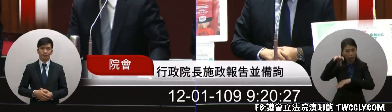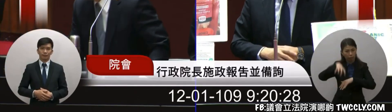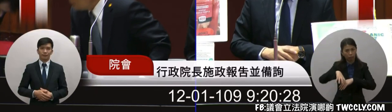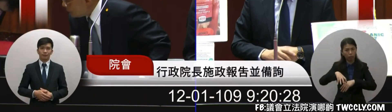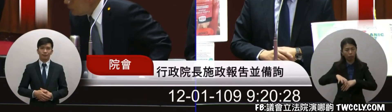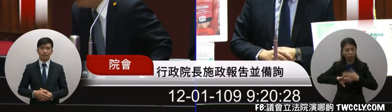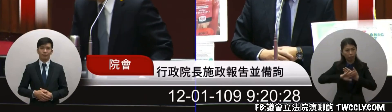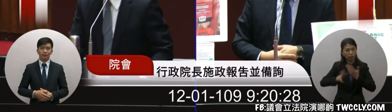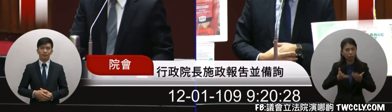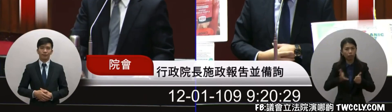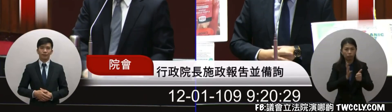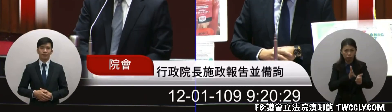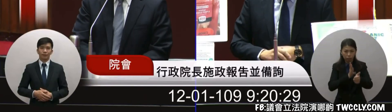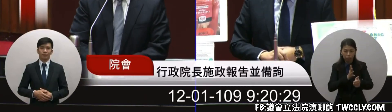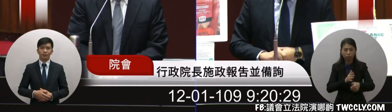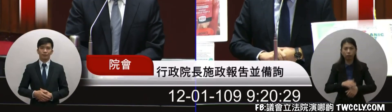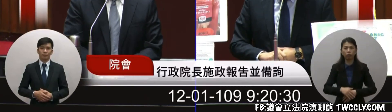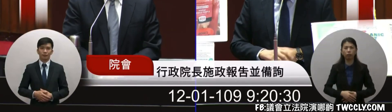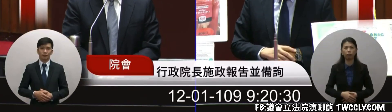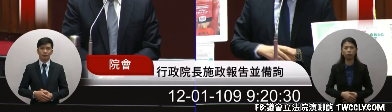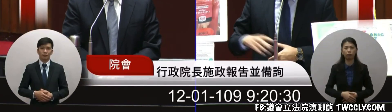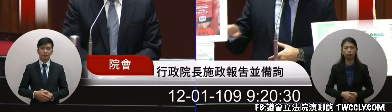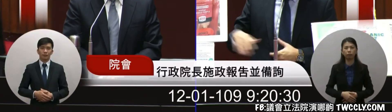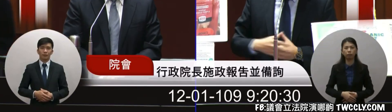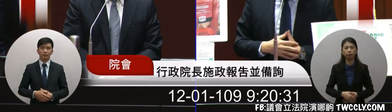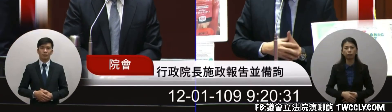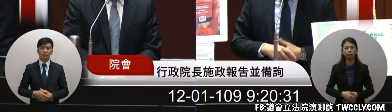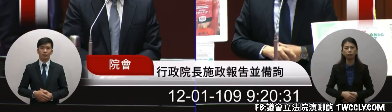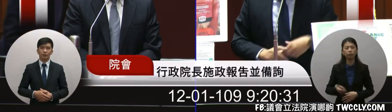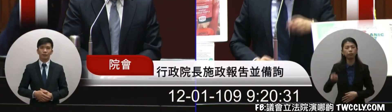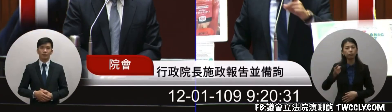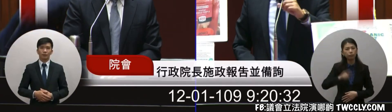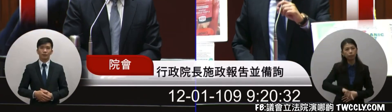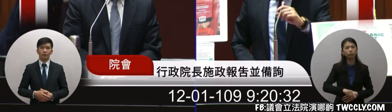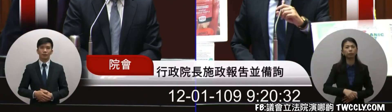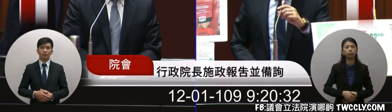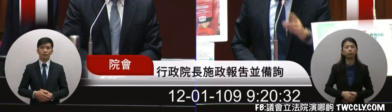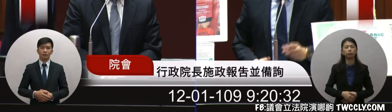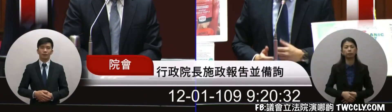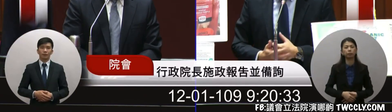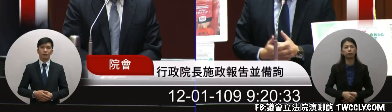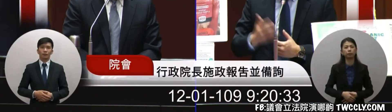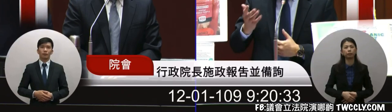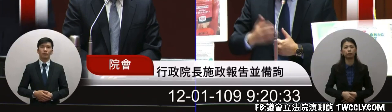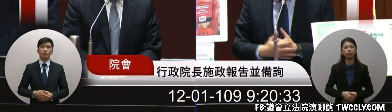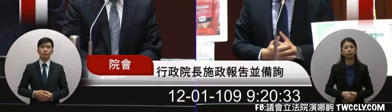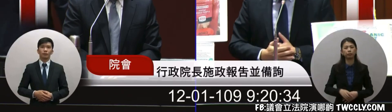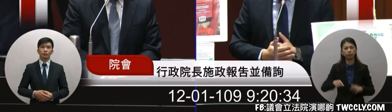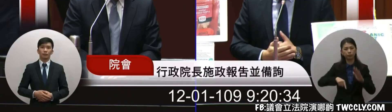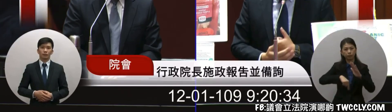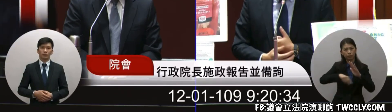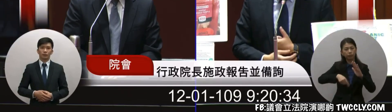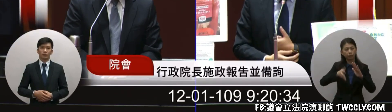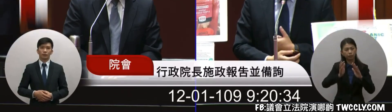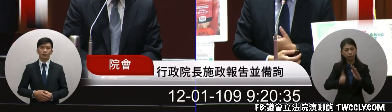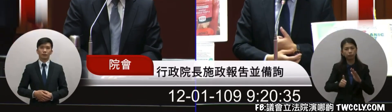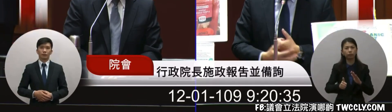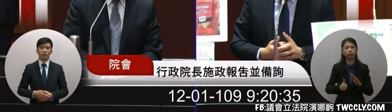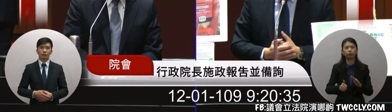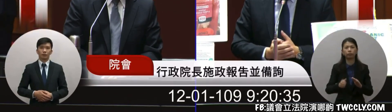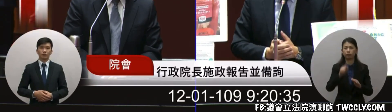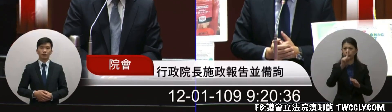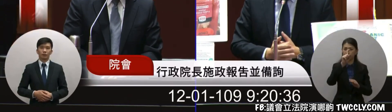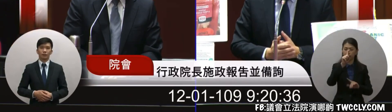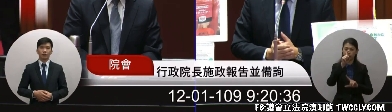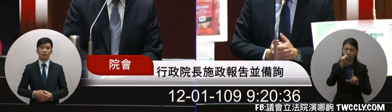职权哈。我还利用我最后一点时间哈，来往下哈，就是说，当然哈，院长这边哈，终于也在11月